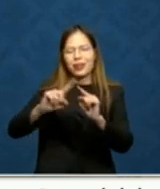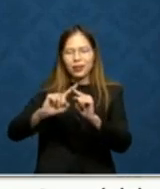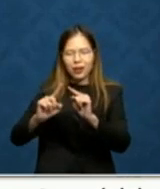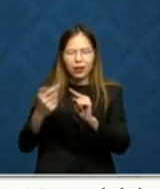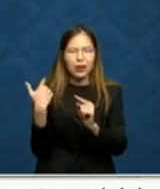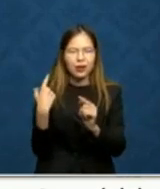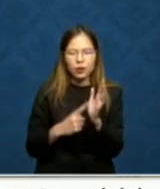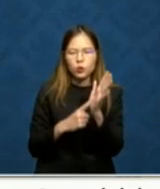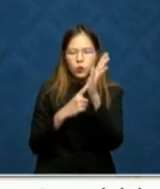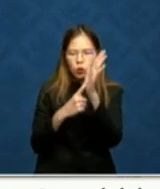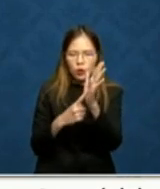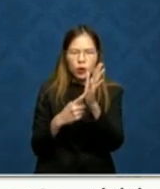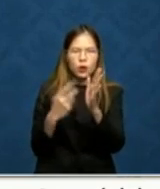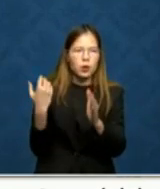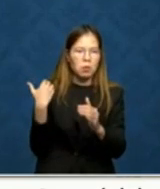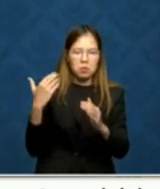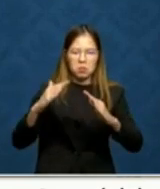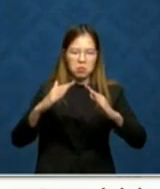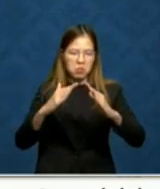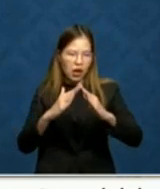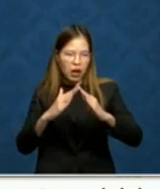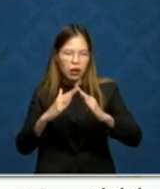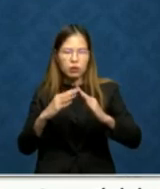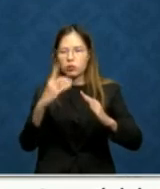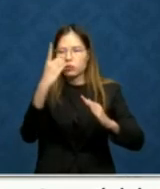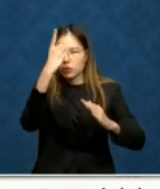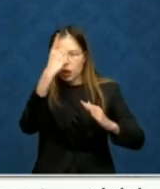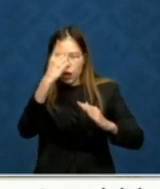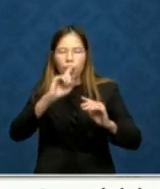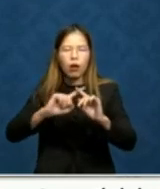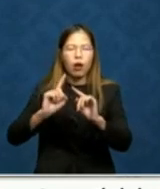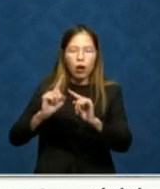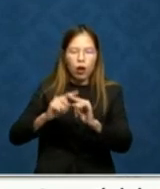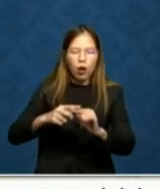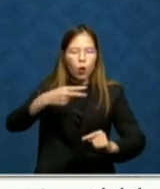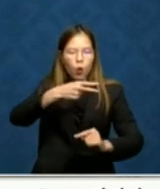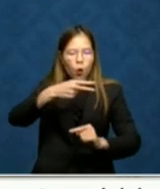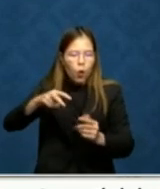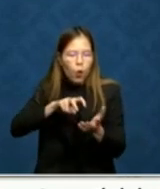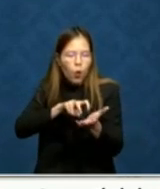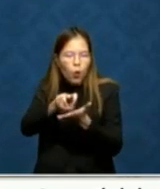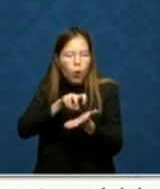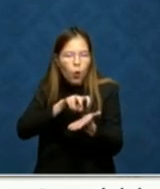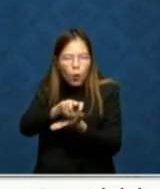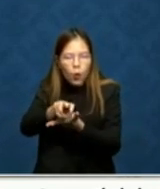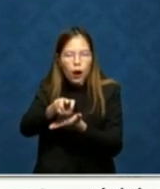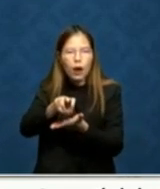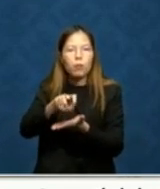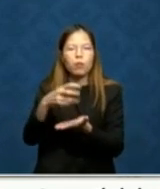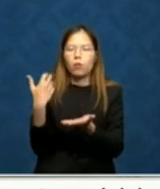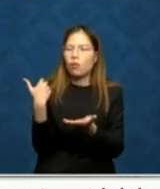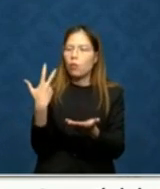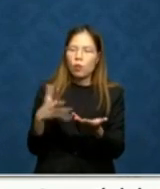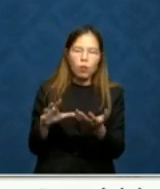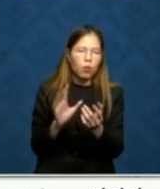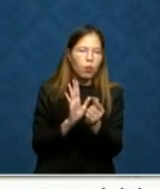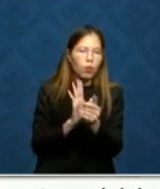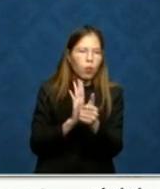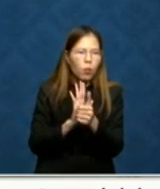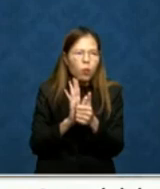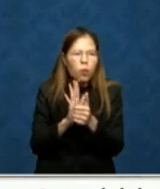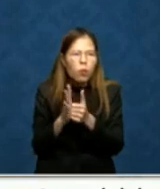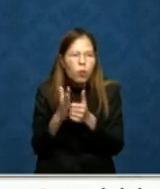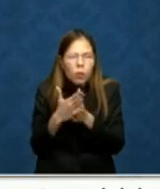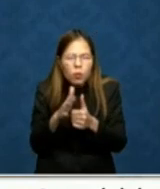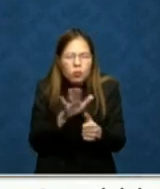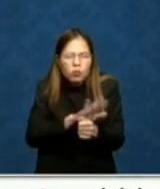เช่นกรณีบุกบ้านดารานักแสดงการส่งข้อความอย่างไม่ลดละหรือการคุกคามถึงขั้นไซเบอร์สตอกกิ้